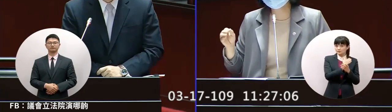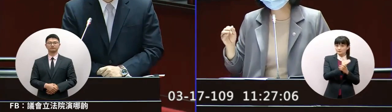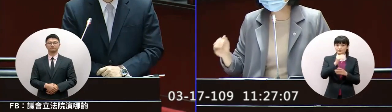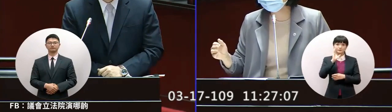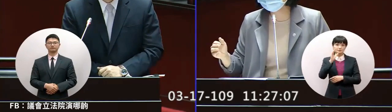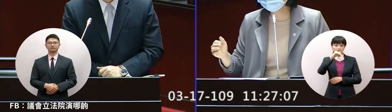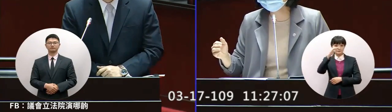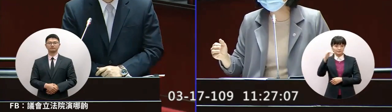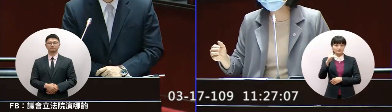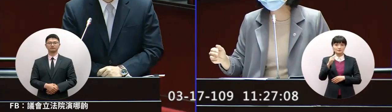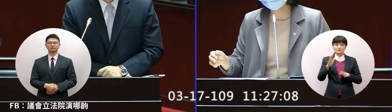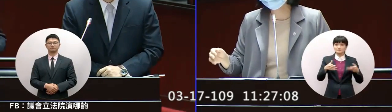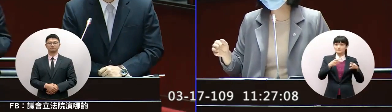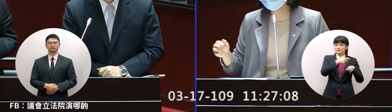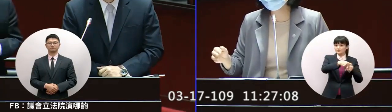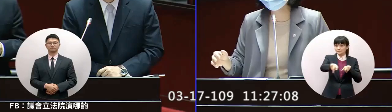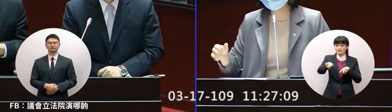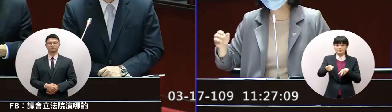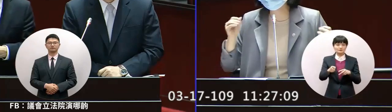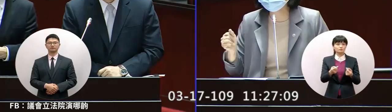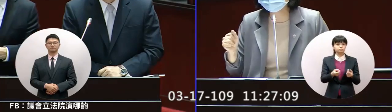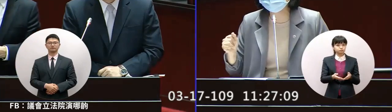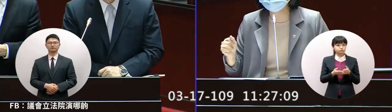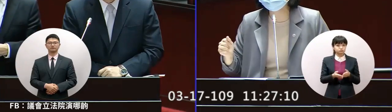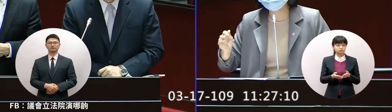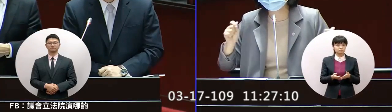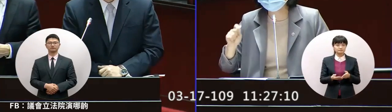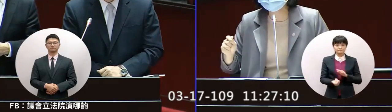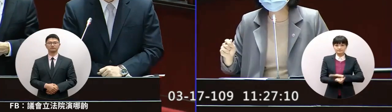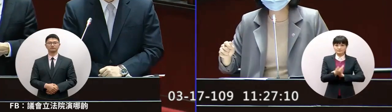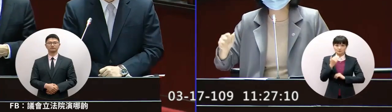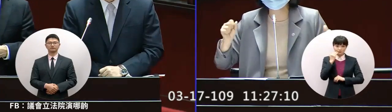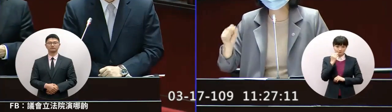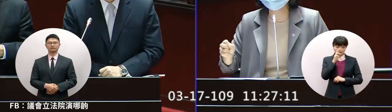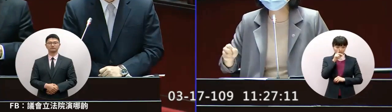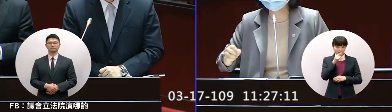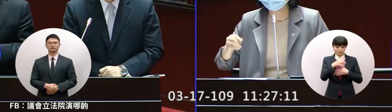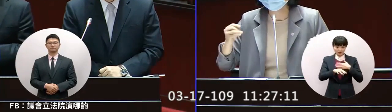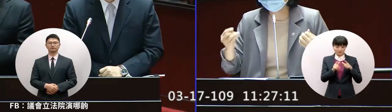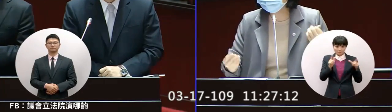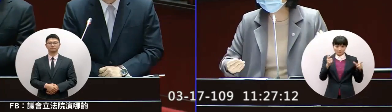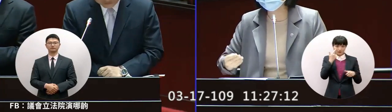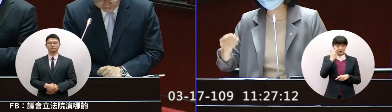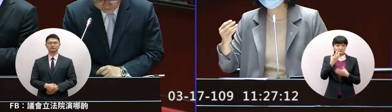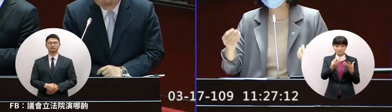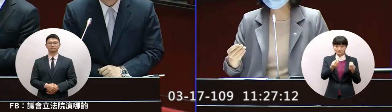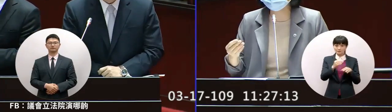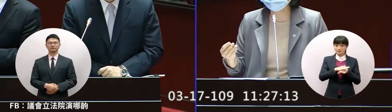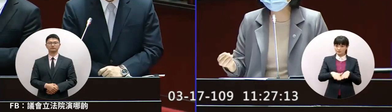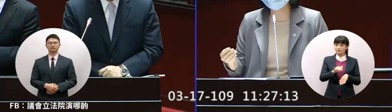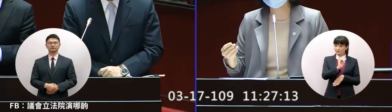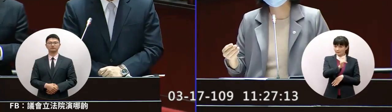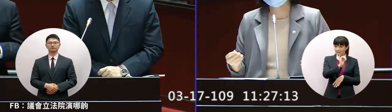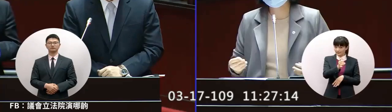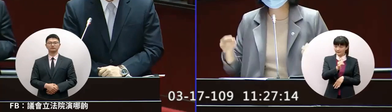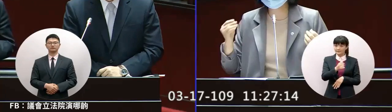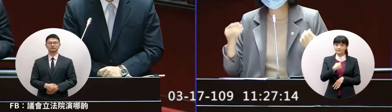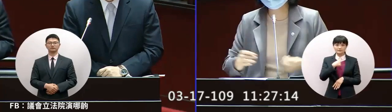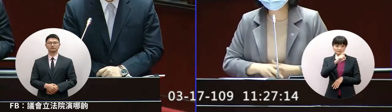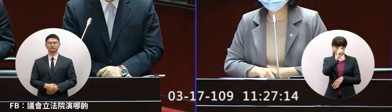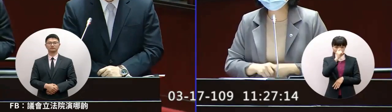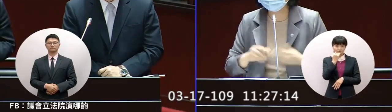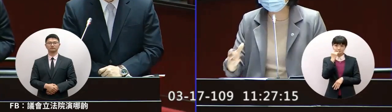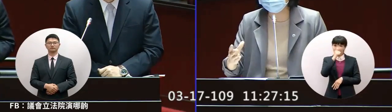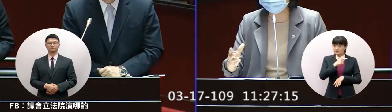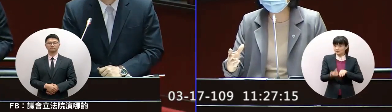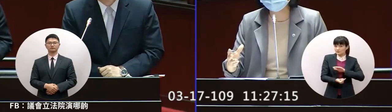运，在可行性评估如果没有重大的瑕疵或重大的安全的问题之下，是不是